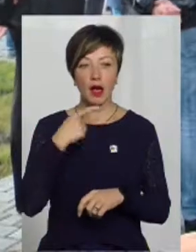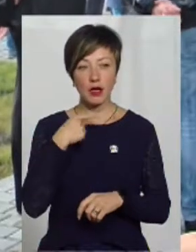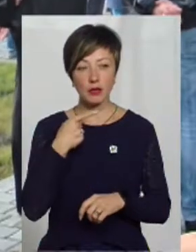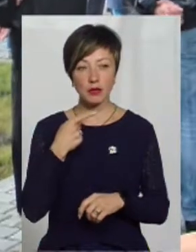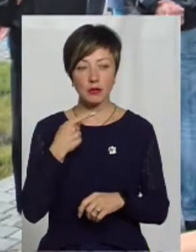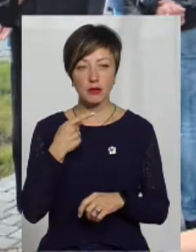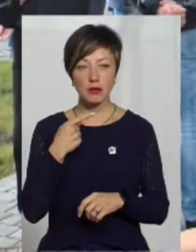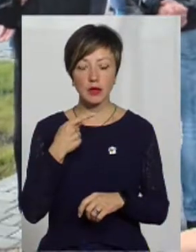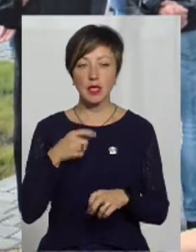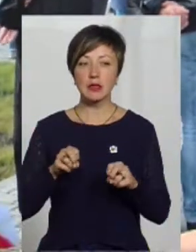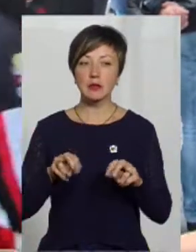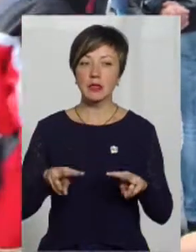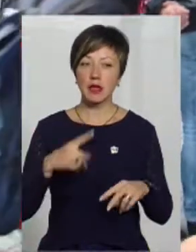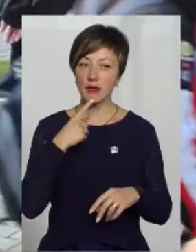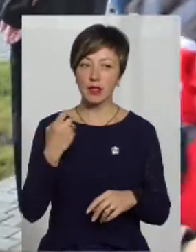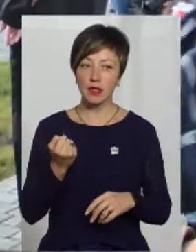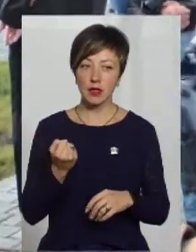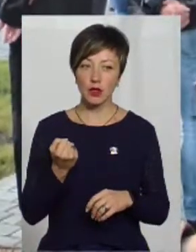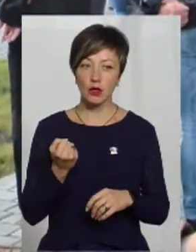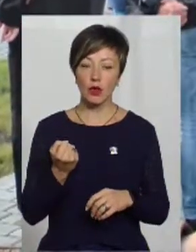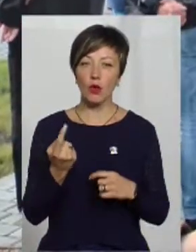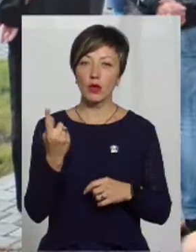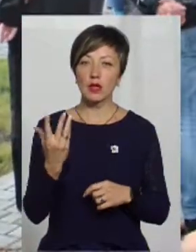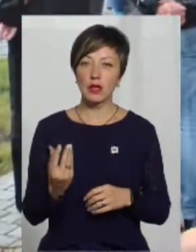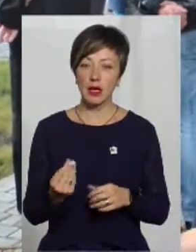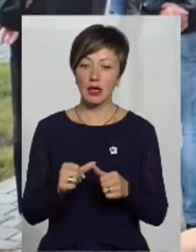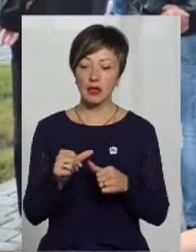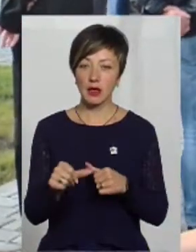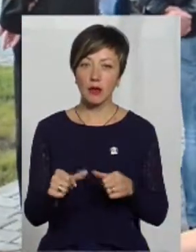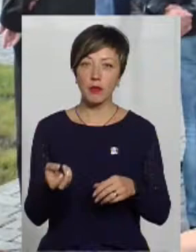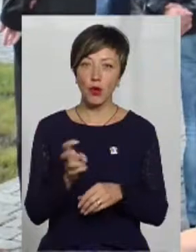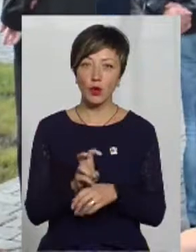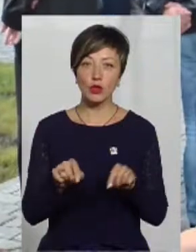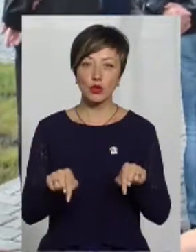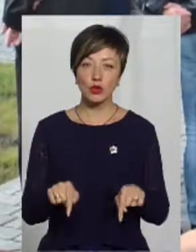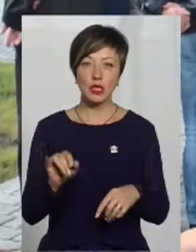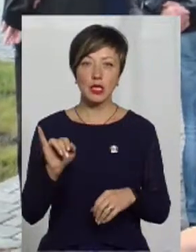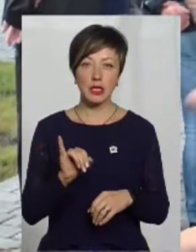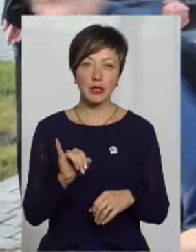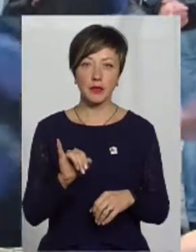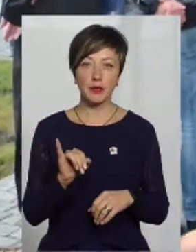виділимо спеціальну неділю, якусь неділю один день, щоб приходити сюди і